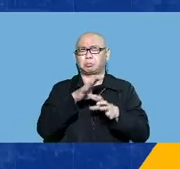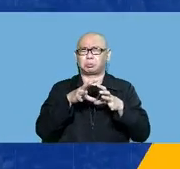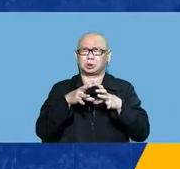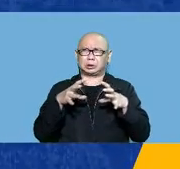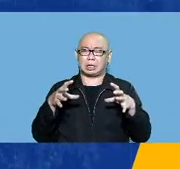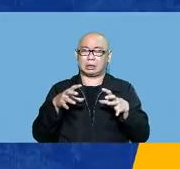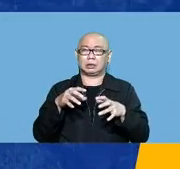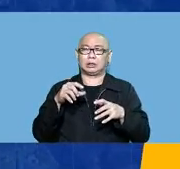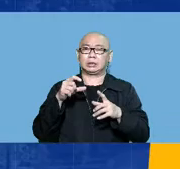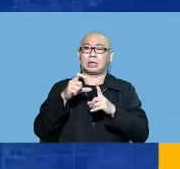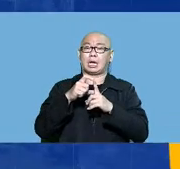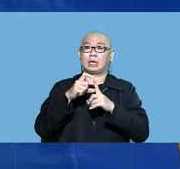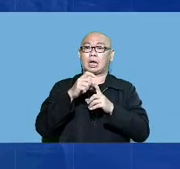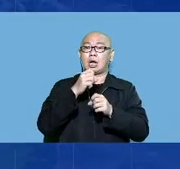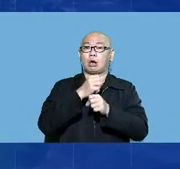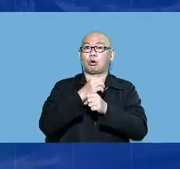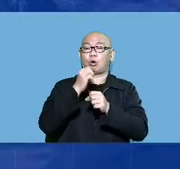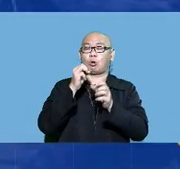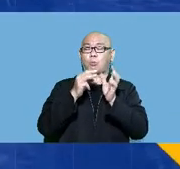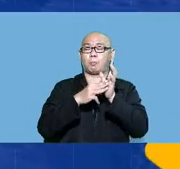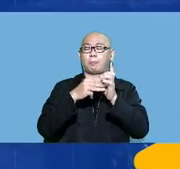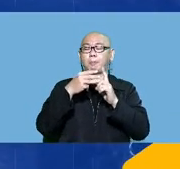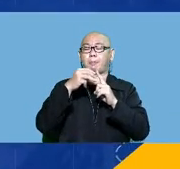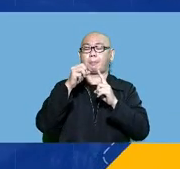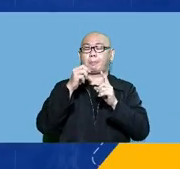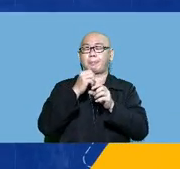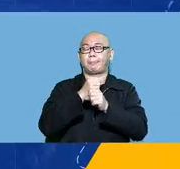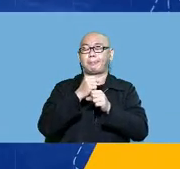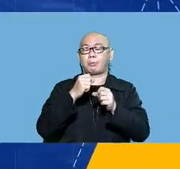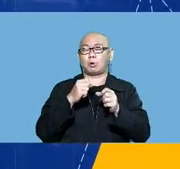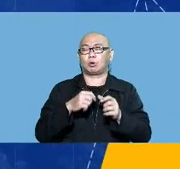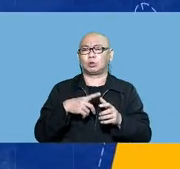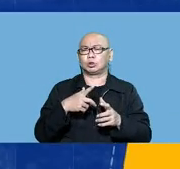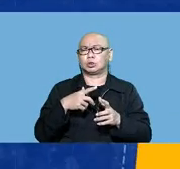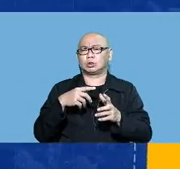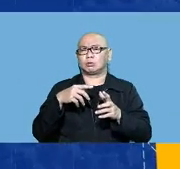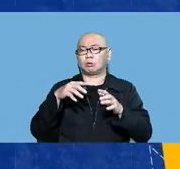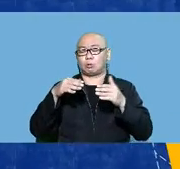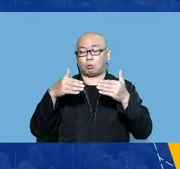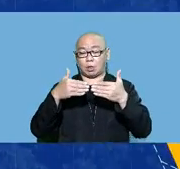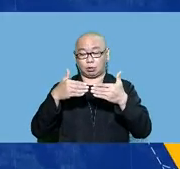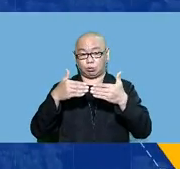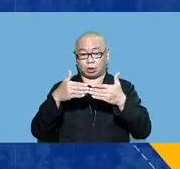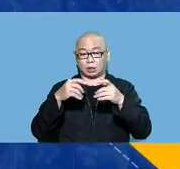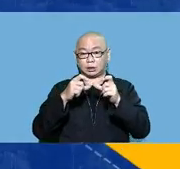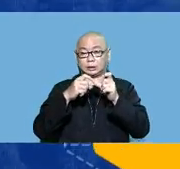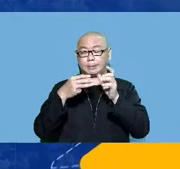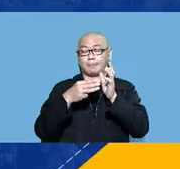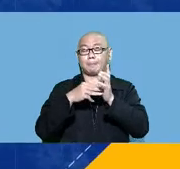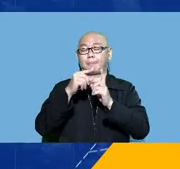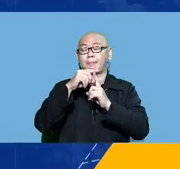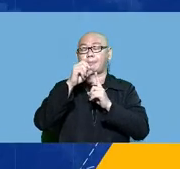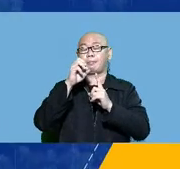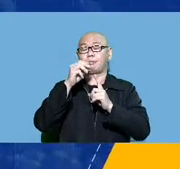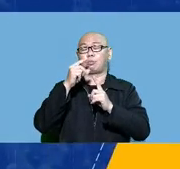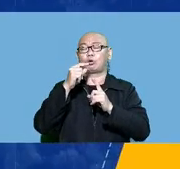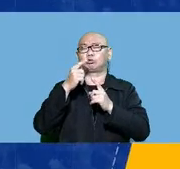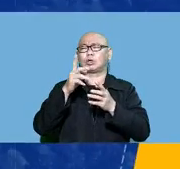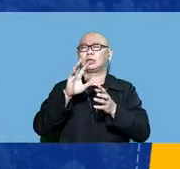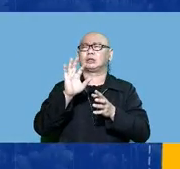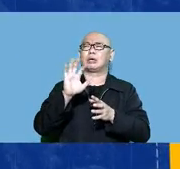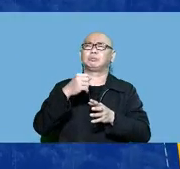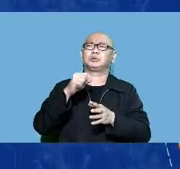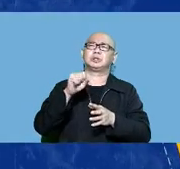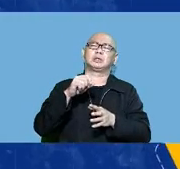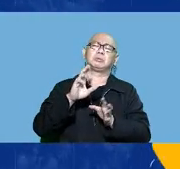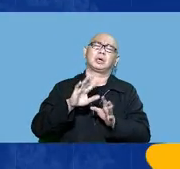sampai sekarang bendungan Sempor atau waduk Sempor itu sudah tidak berguna. Gunanya hanya